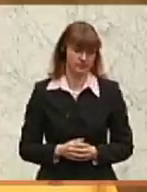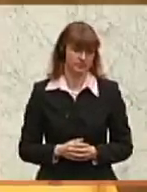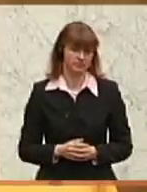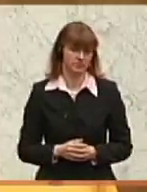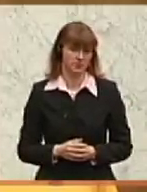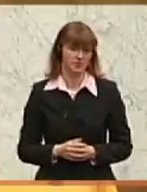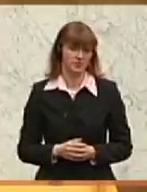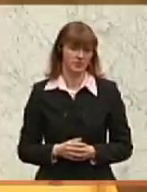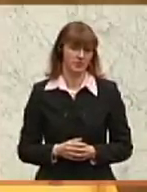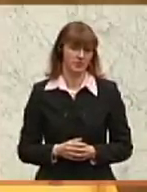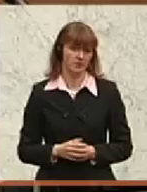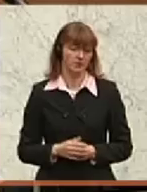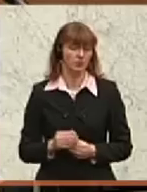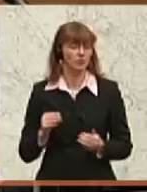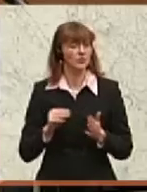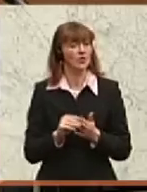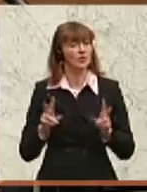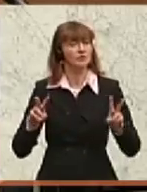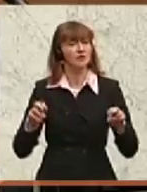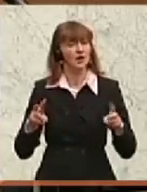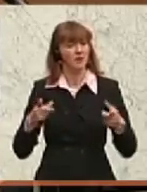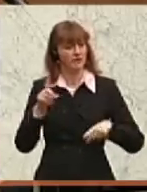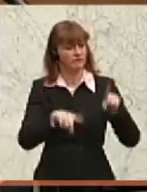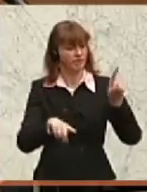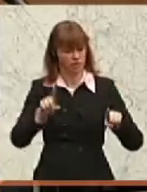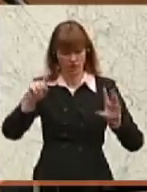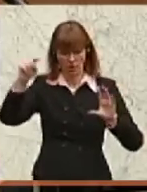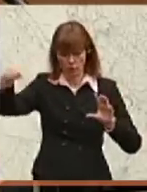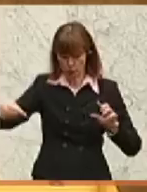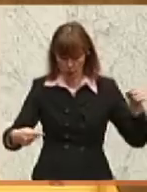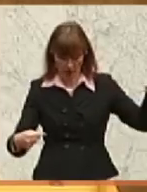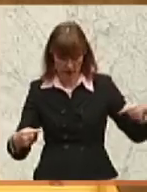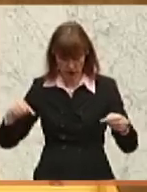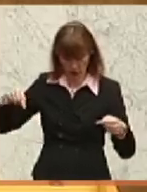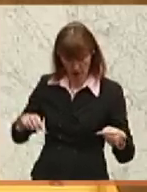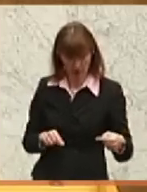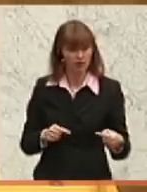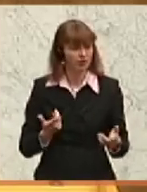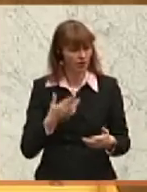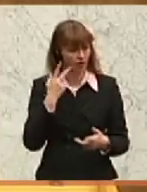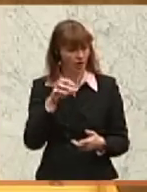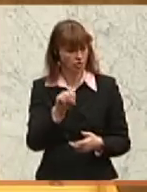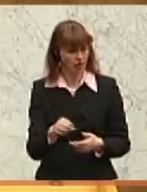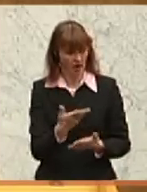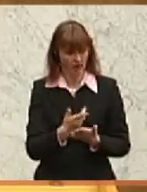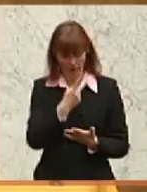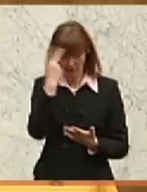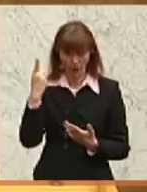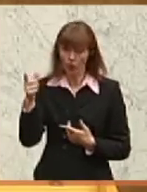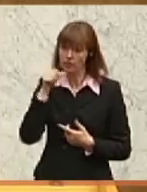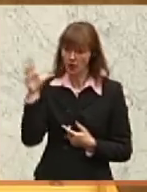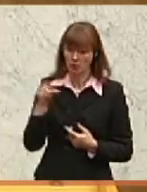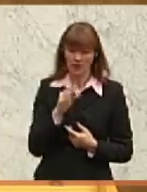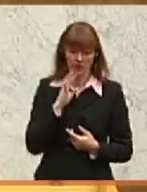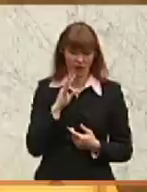noch eines zum unterschiedlichen Zugang. Herr Strache, wenn Sie sagen, die Bevölkerung nicht mitreden lassen, das ist nicht